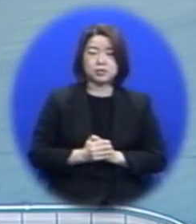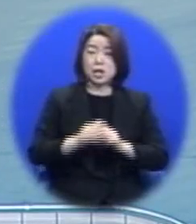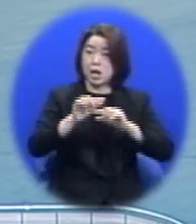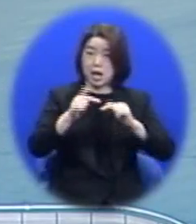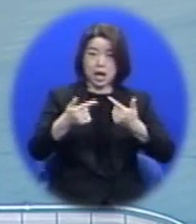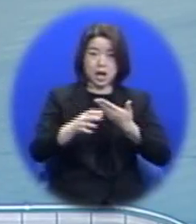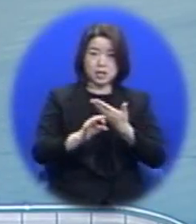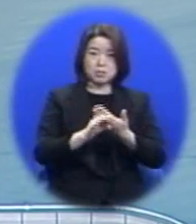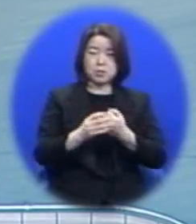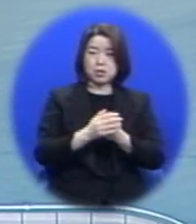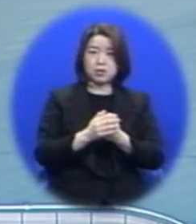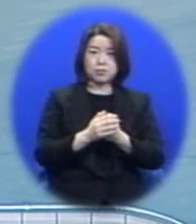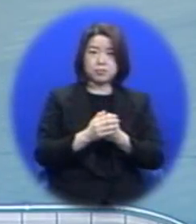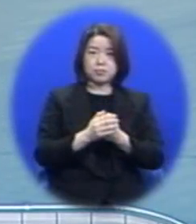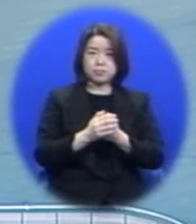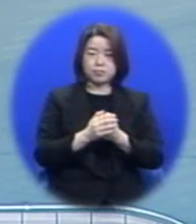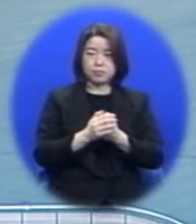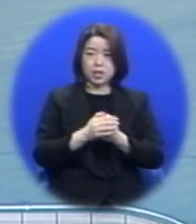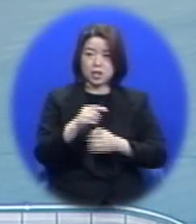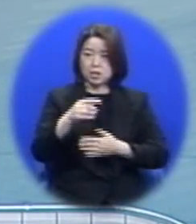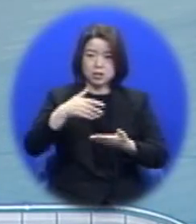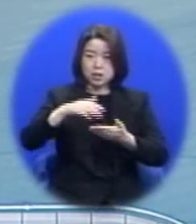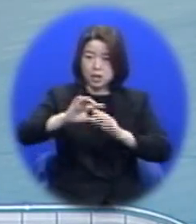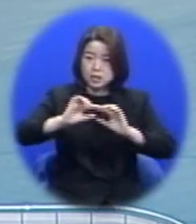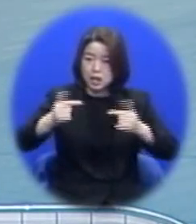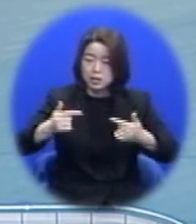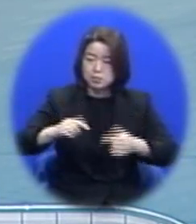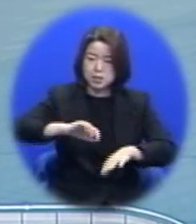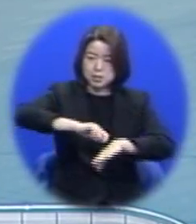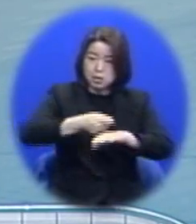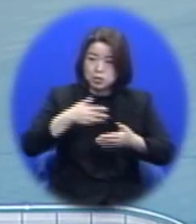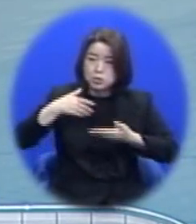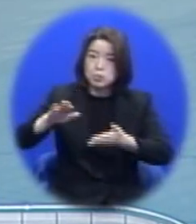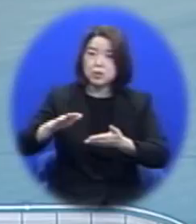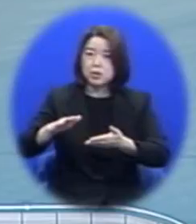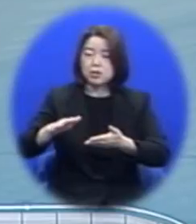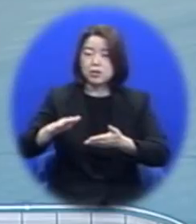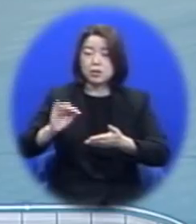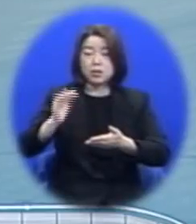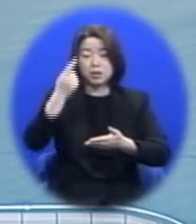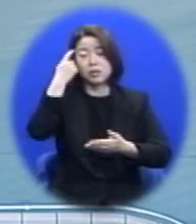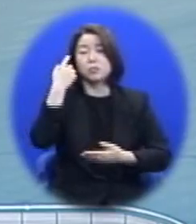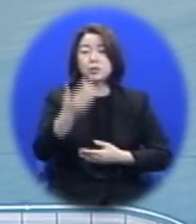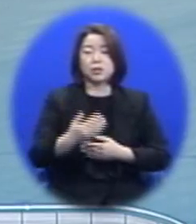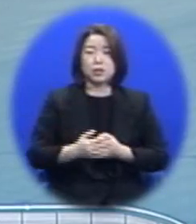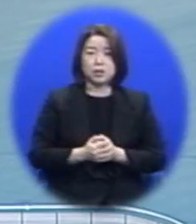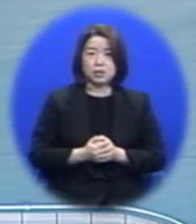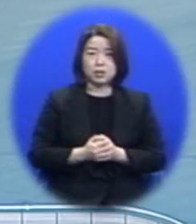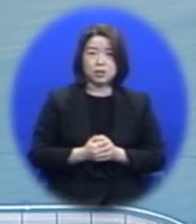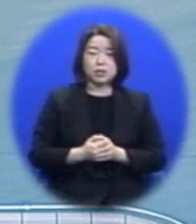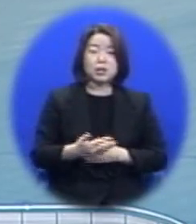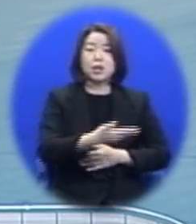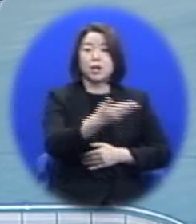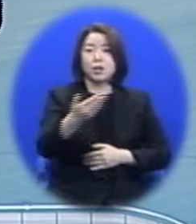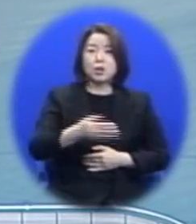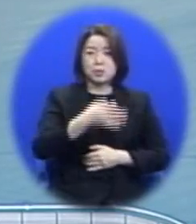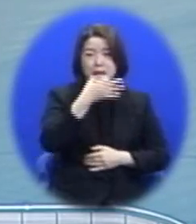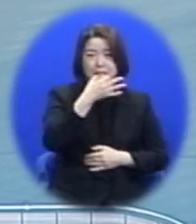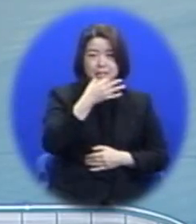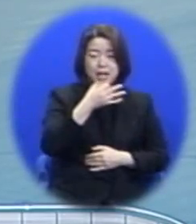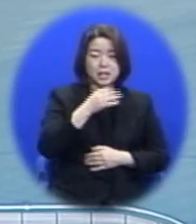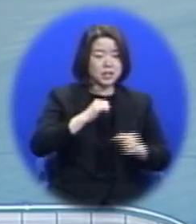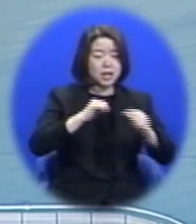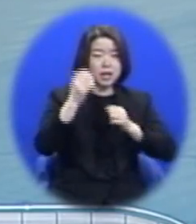아니면 안 나가는 사람 출교입니다. 그래서 쫓아내 보여야 되는 겁니까? 아니면 여러분 탐심을 부리지